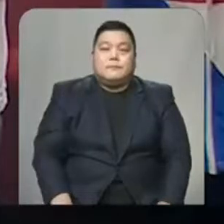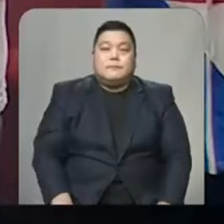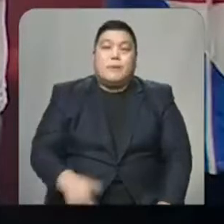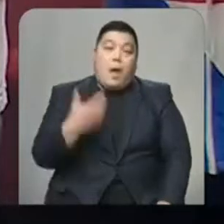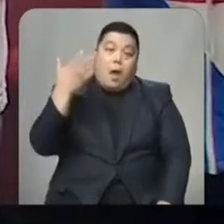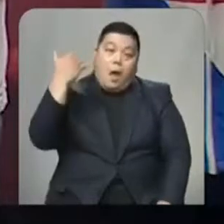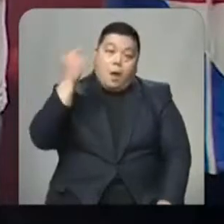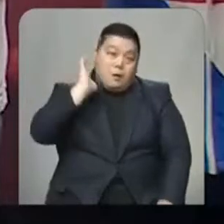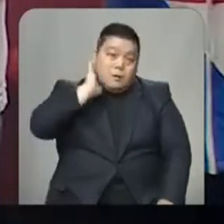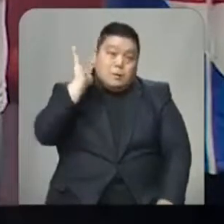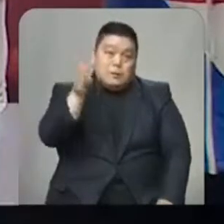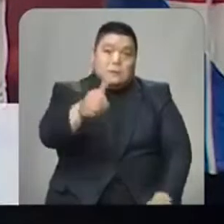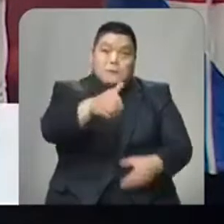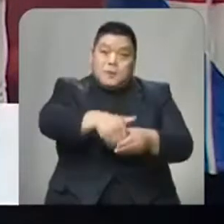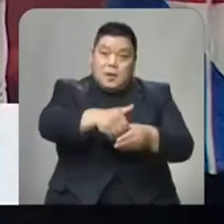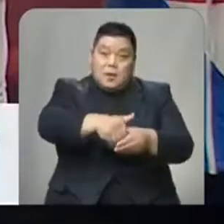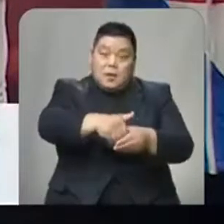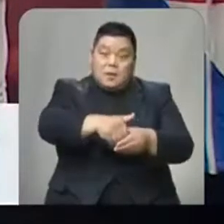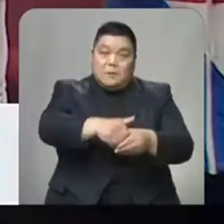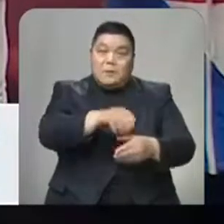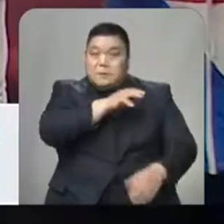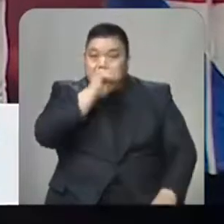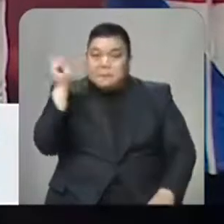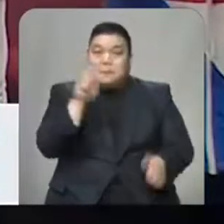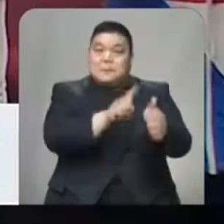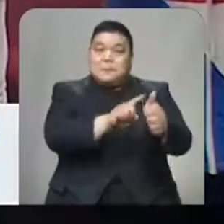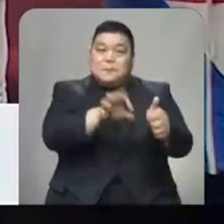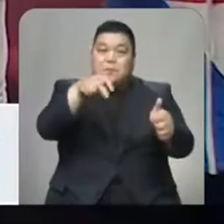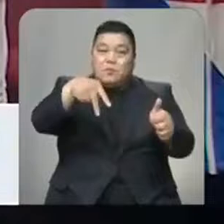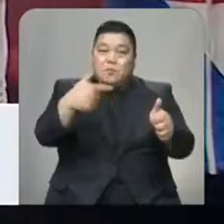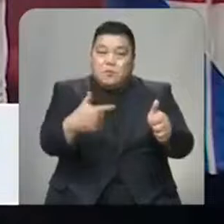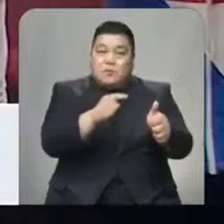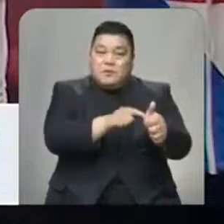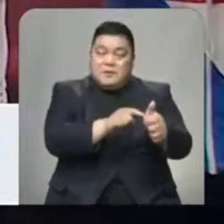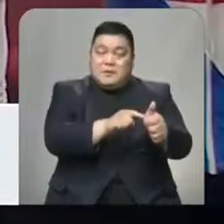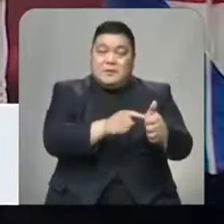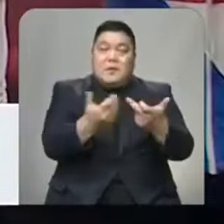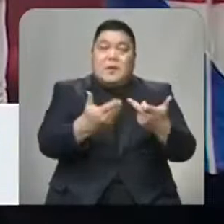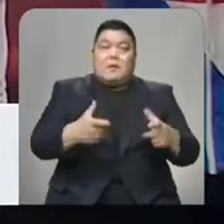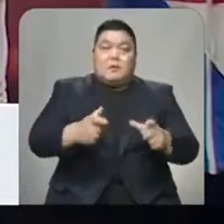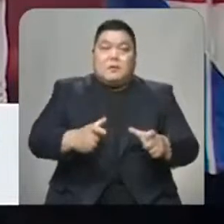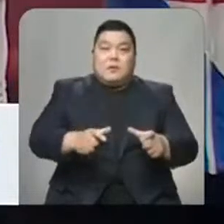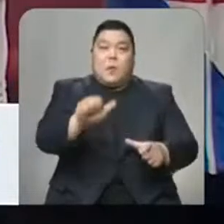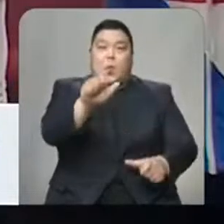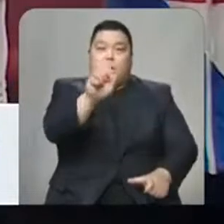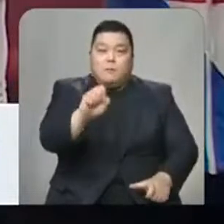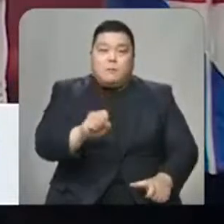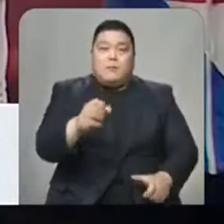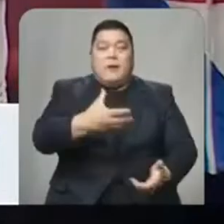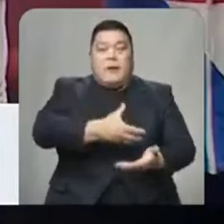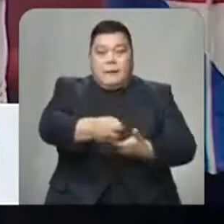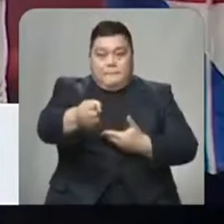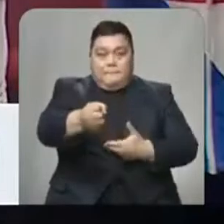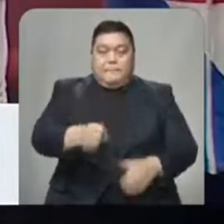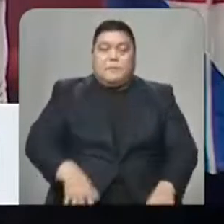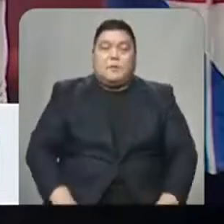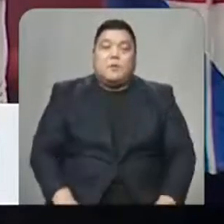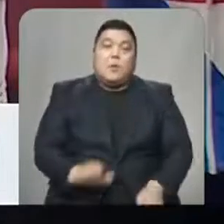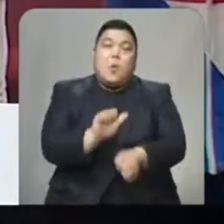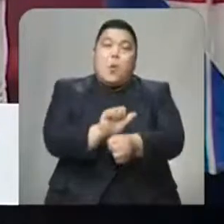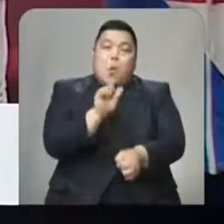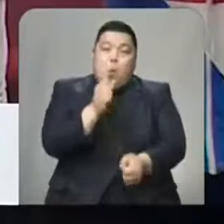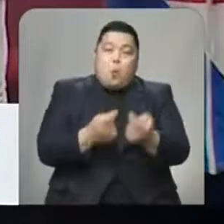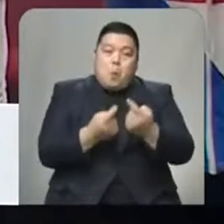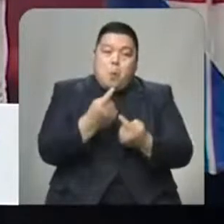이번 대선에서 윤석렬 당선인은 강원도에서 과반을 대표 했읍니다 2017년 치러진 대선과 비교하면